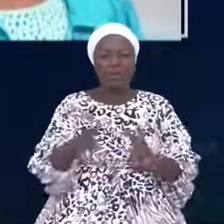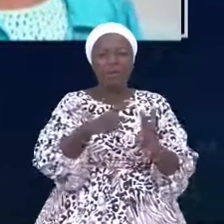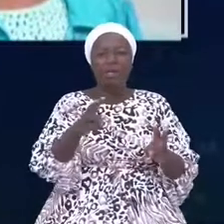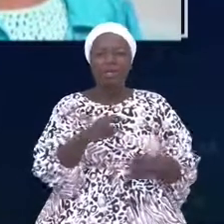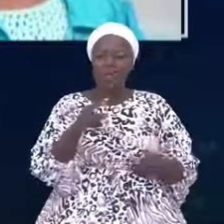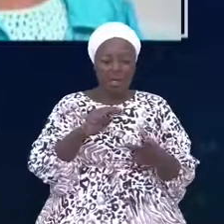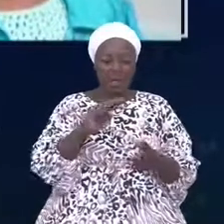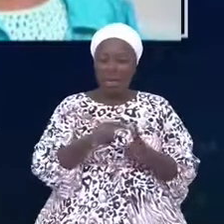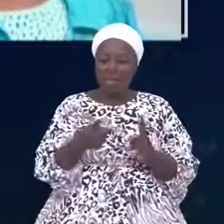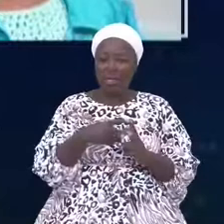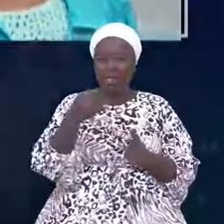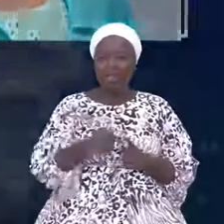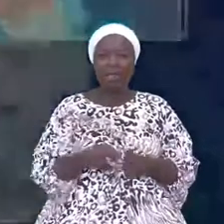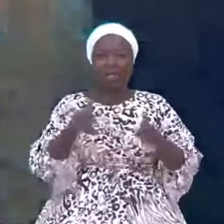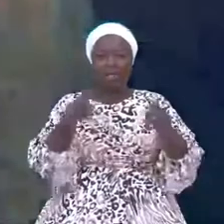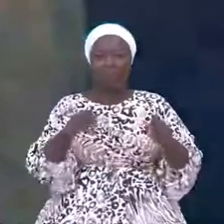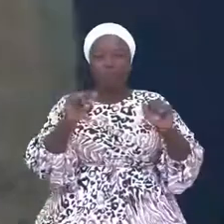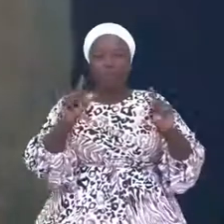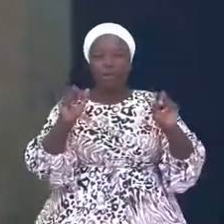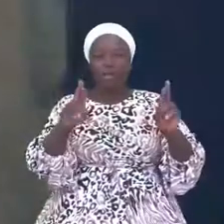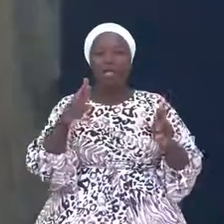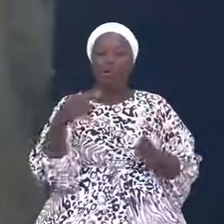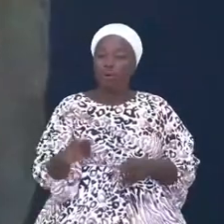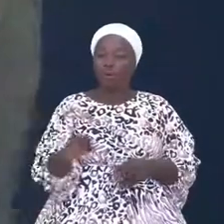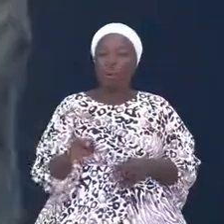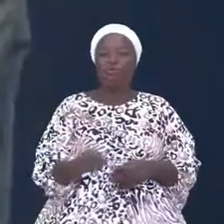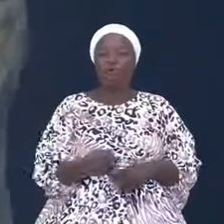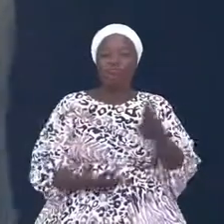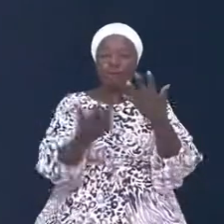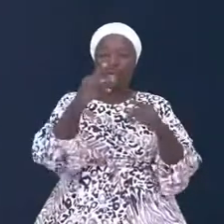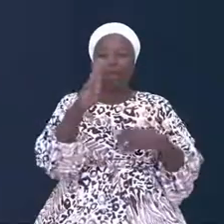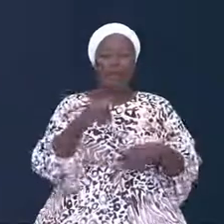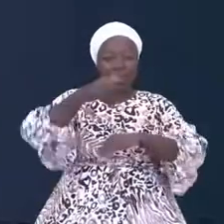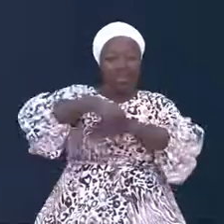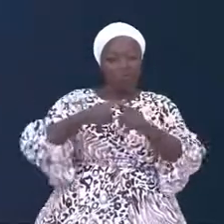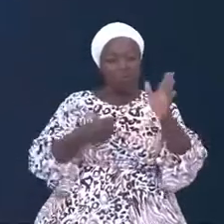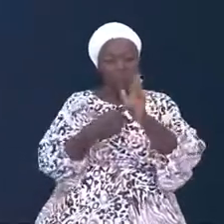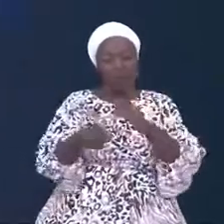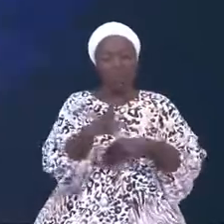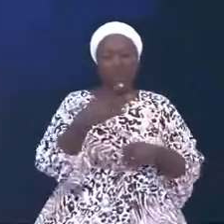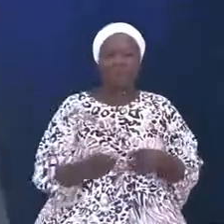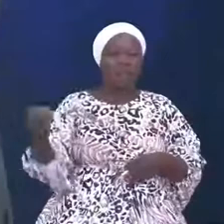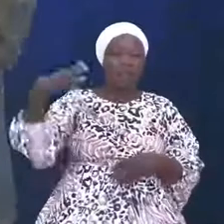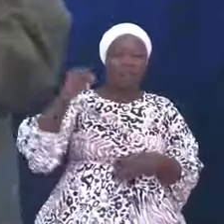de feu de les éclairer la nuit dans le chemin qu'ils avaient à suivre.